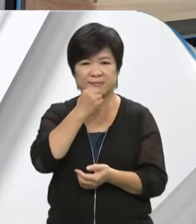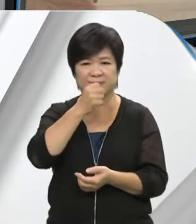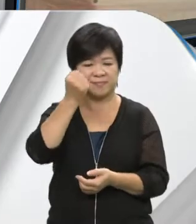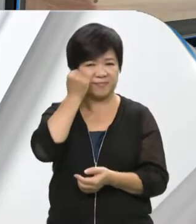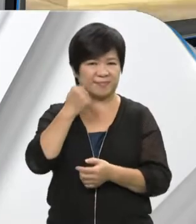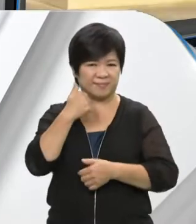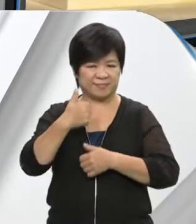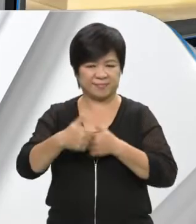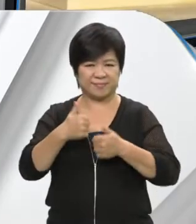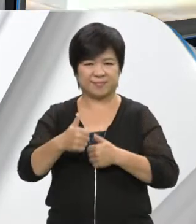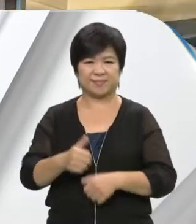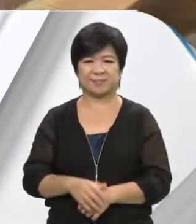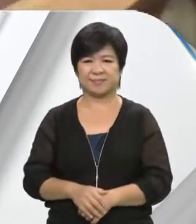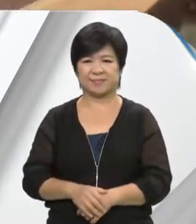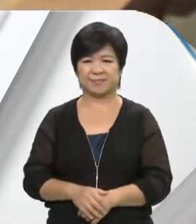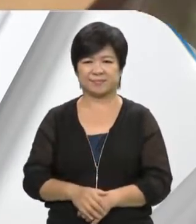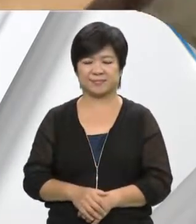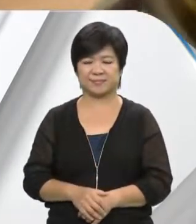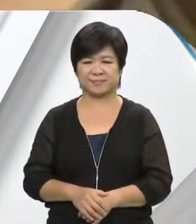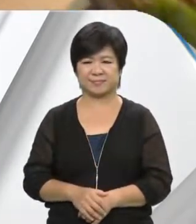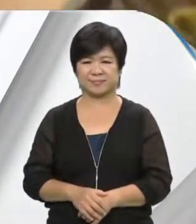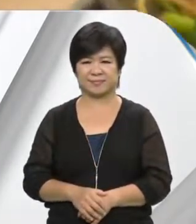투이공 하가.